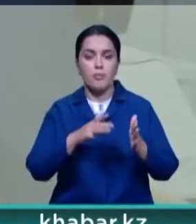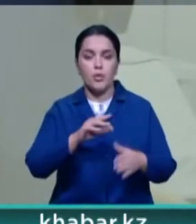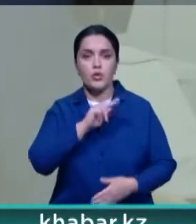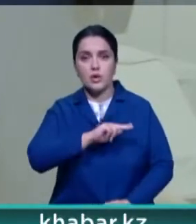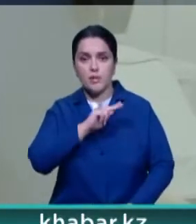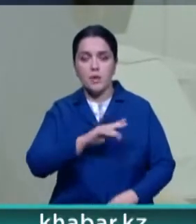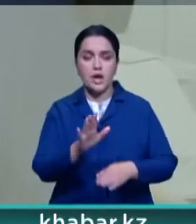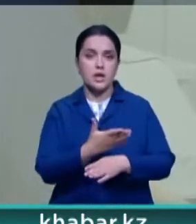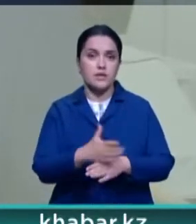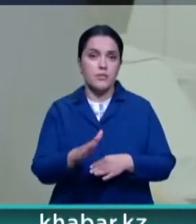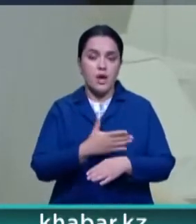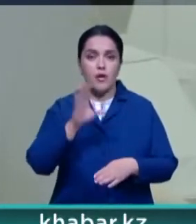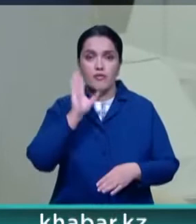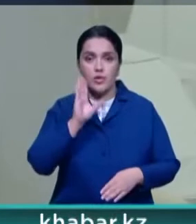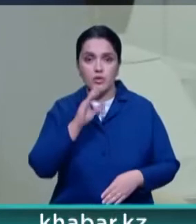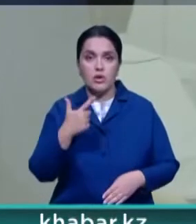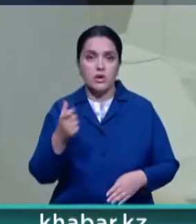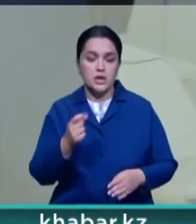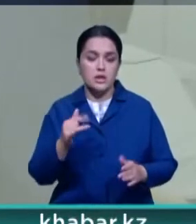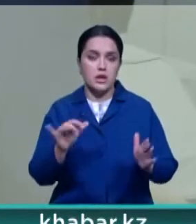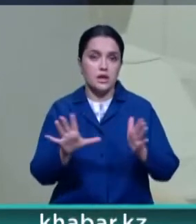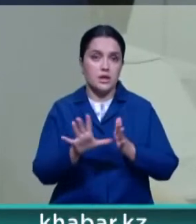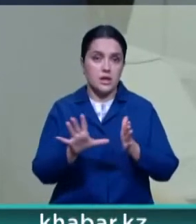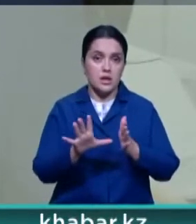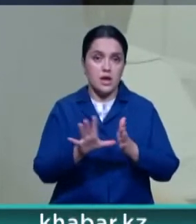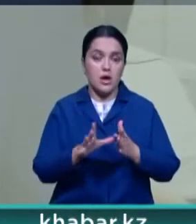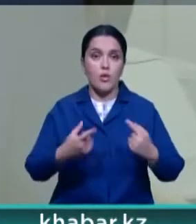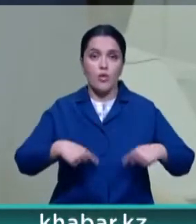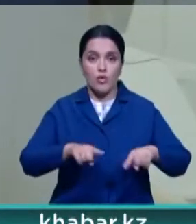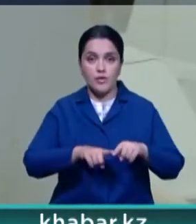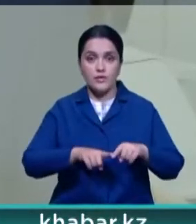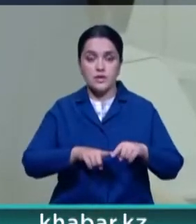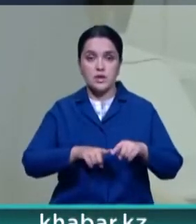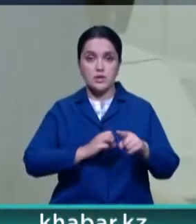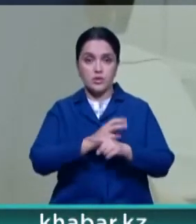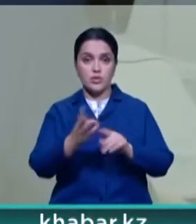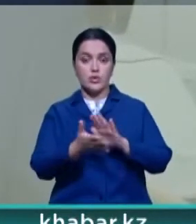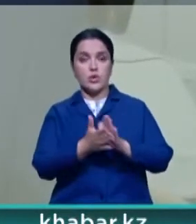монополистов, распределяющих воду, газ, электроэнергию. В офисе созданы условия, чтобы